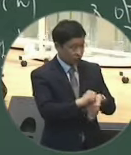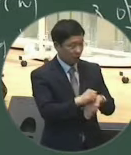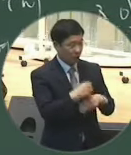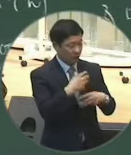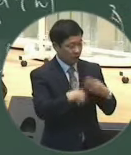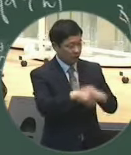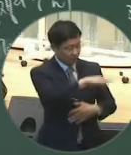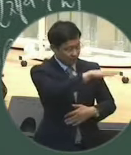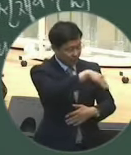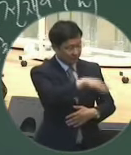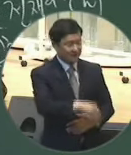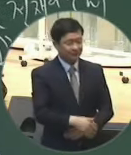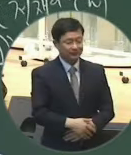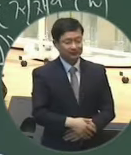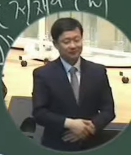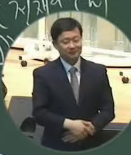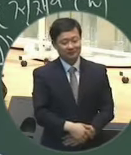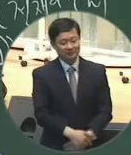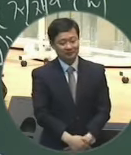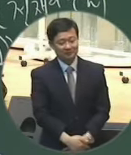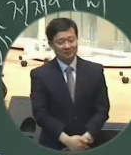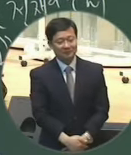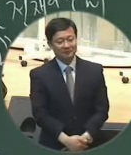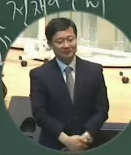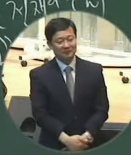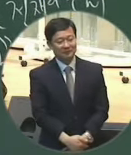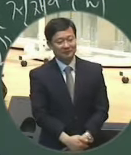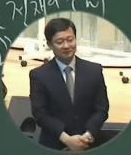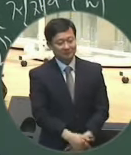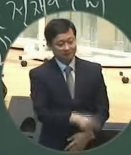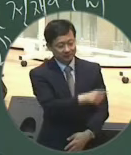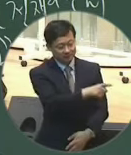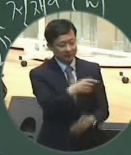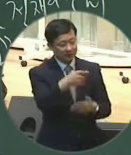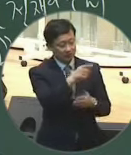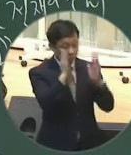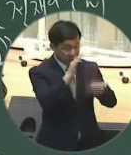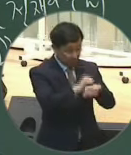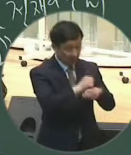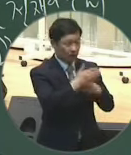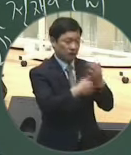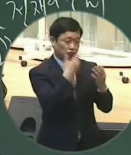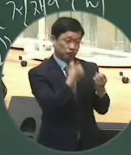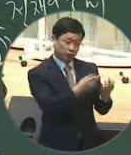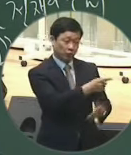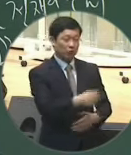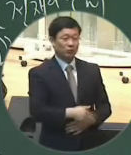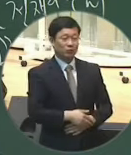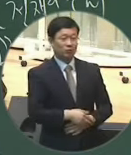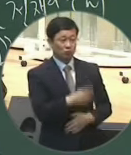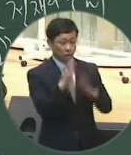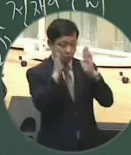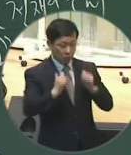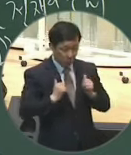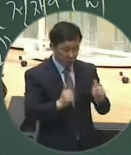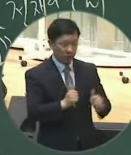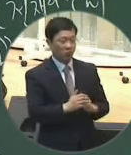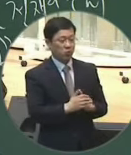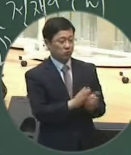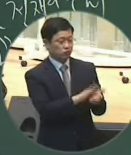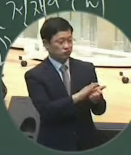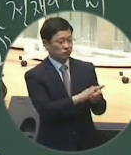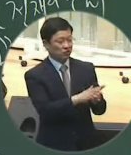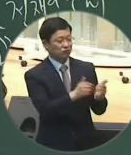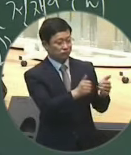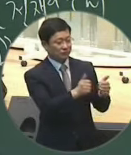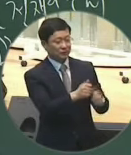공부 잘한 렘넌트 있어요. There are remnants who are very successful in their studies. 하나님의 축복이다. This is the blessing of God. 너는 공부를 열심히 했다. Yes, you